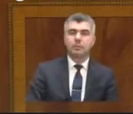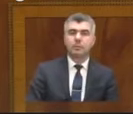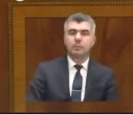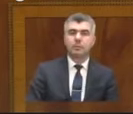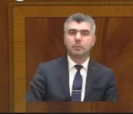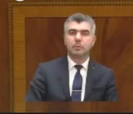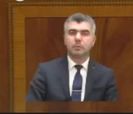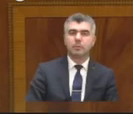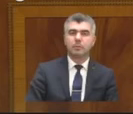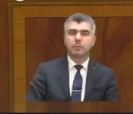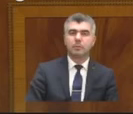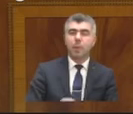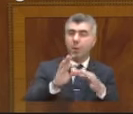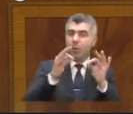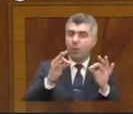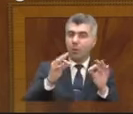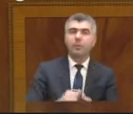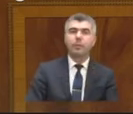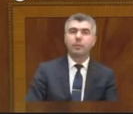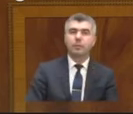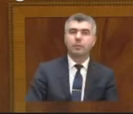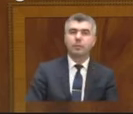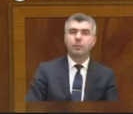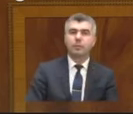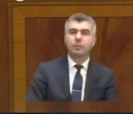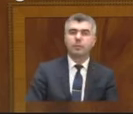المهم مختلف يعني